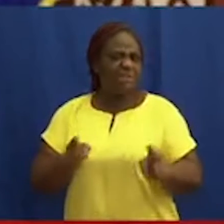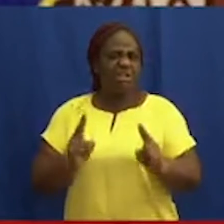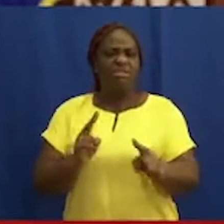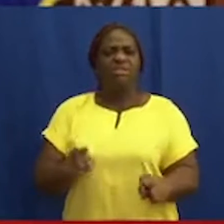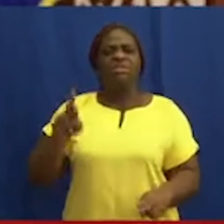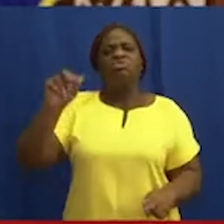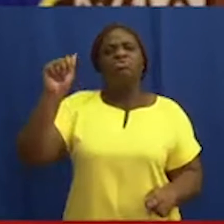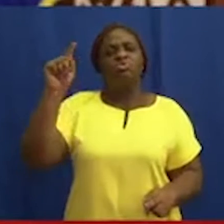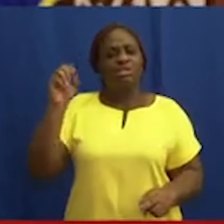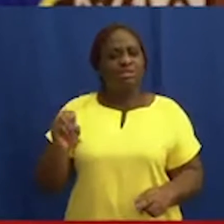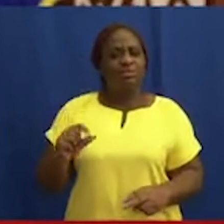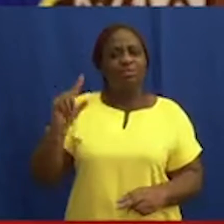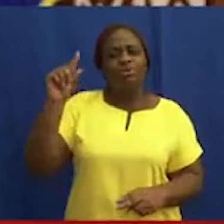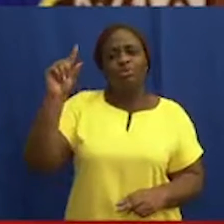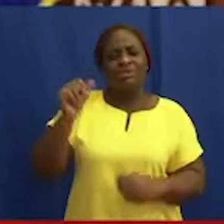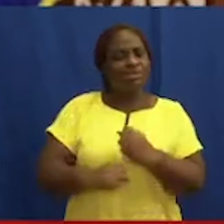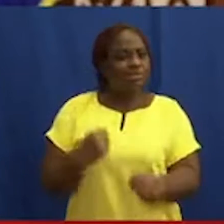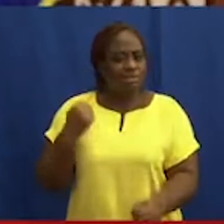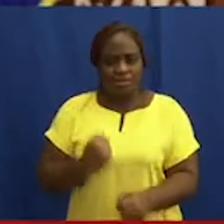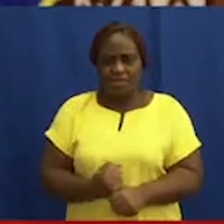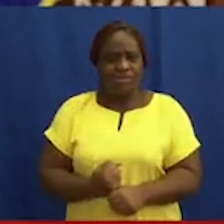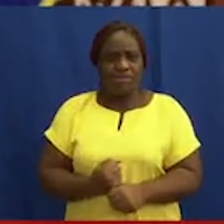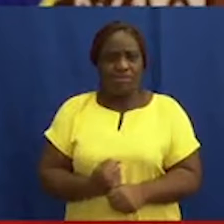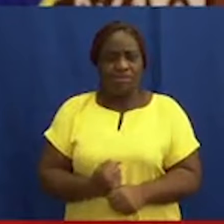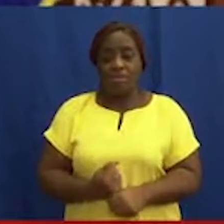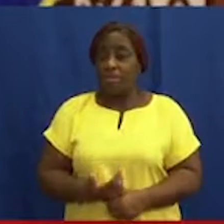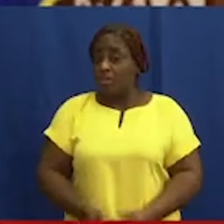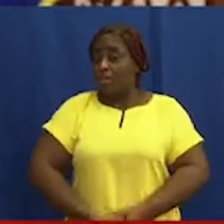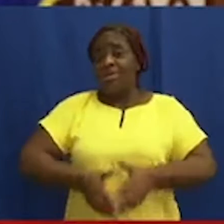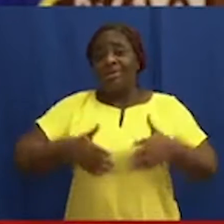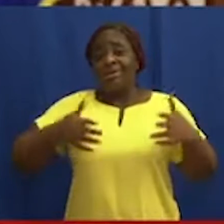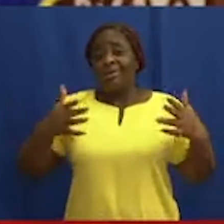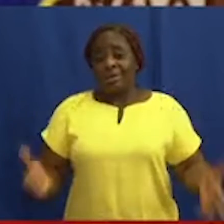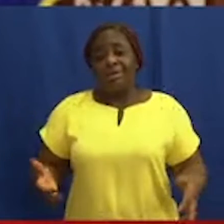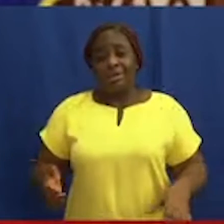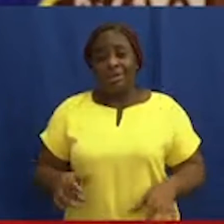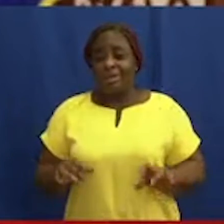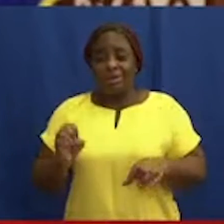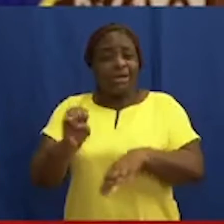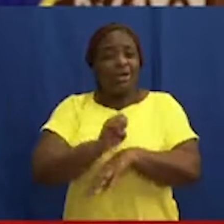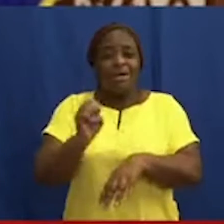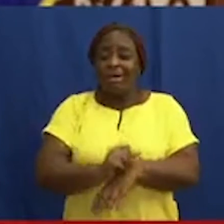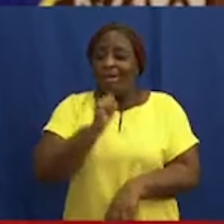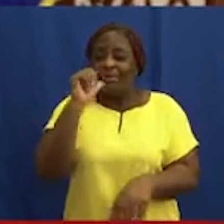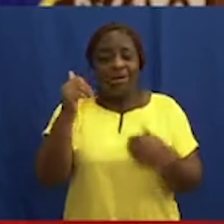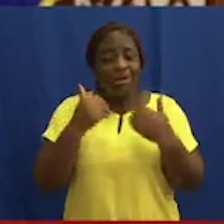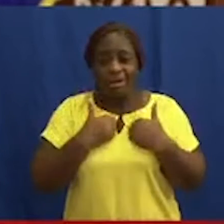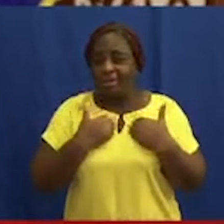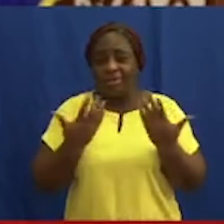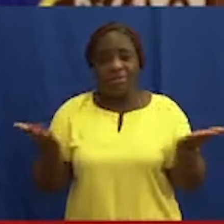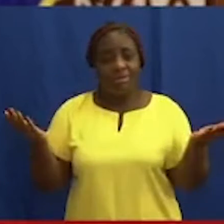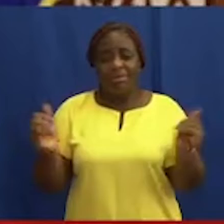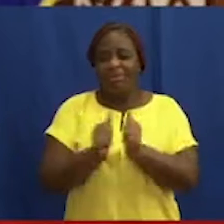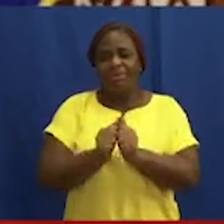cewa ba muna ambaton ƙarin farashin kayayyaki a duniya domin kwatance bane, sai dai domin mu bari a